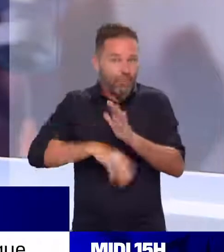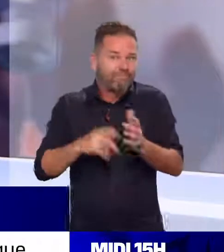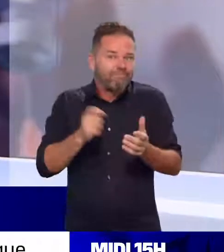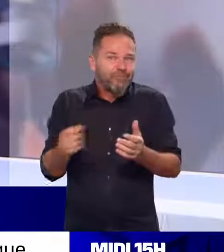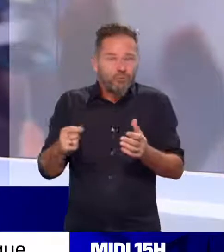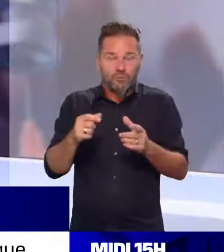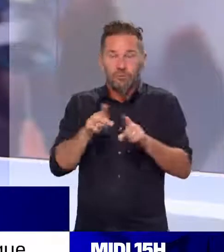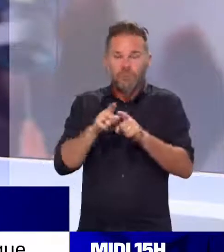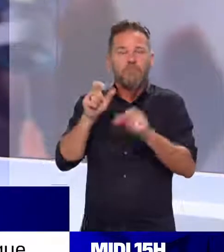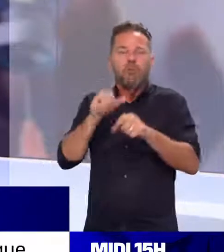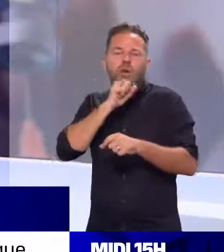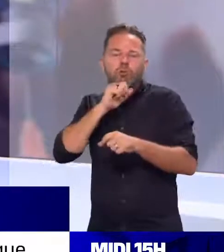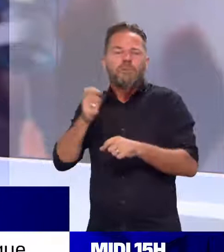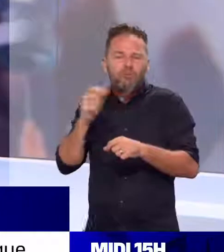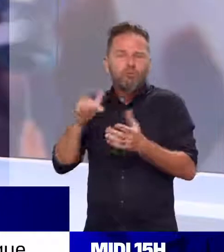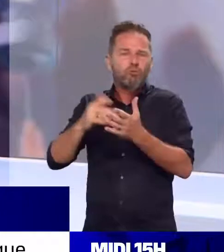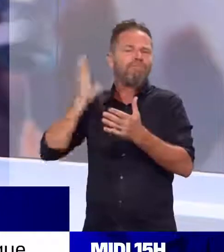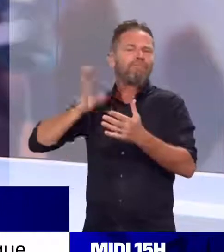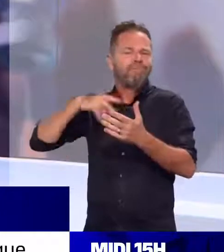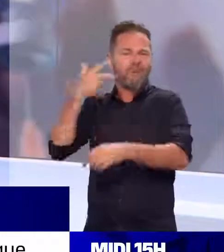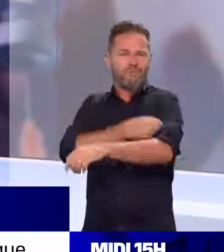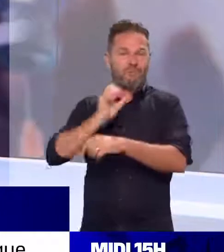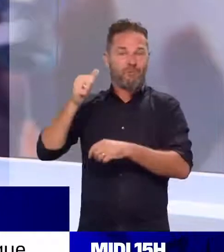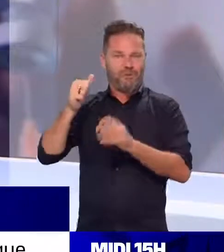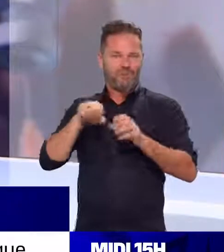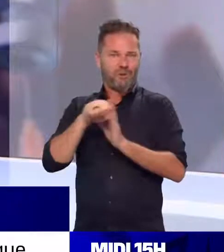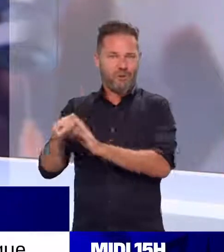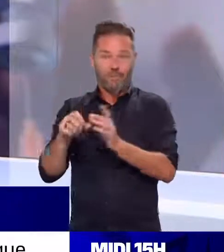plus tôt. Et à l'inverse, les jeunes, moins vaccinés aussi du fait